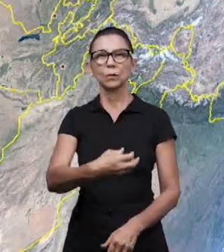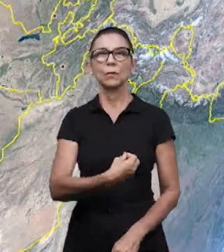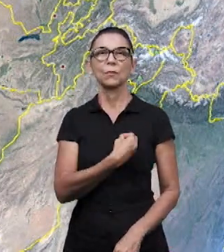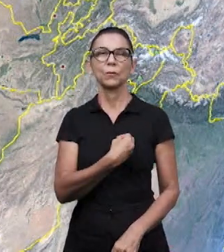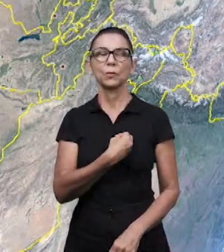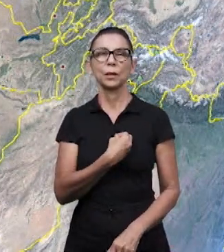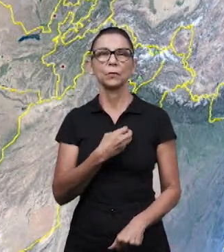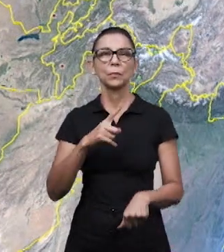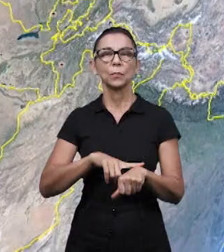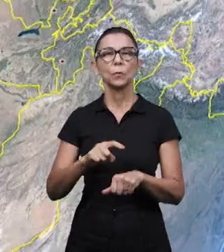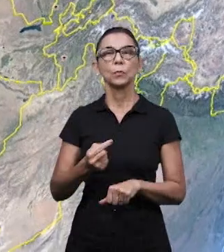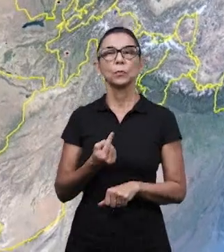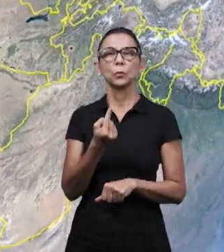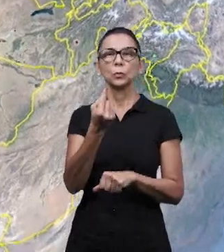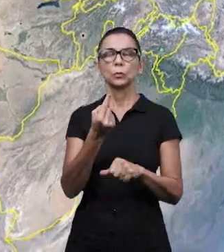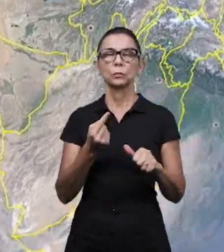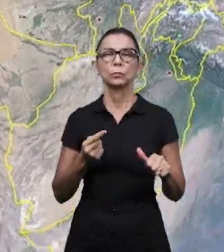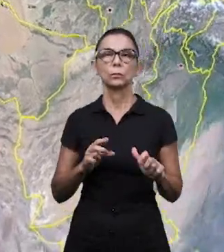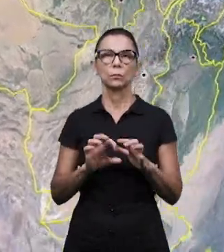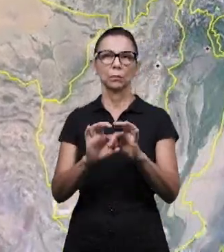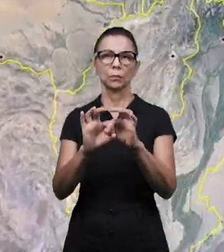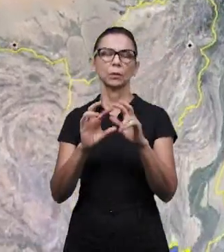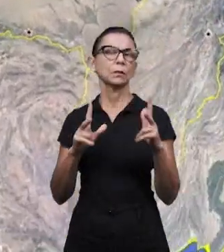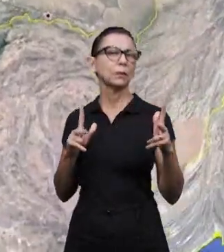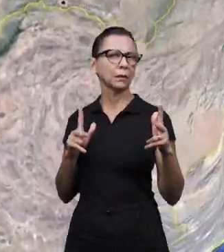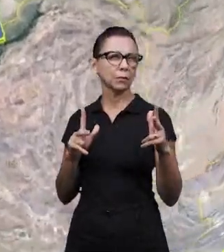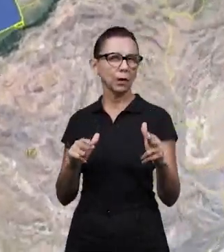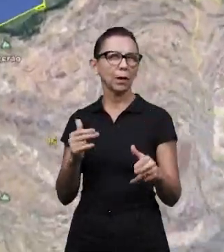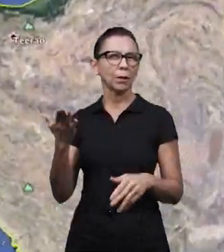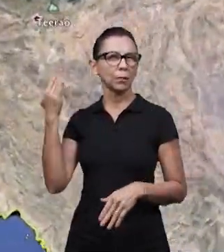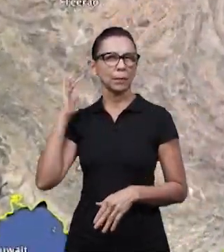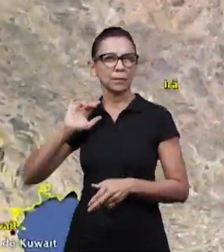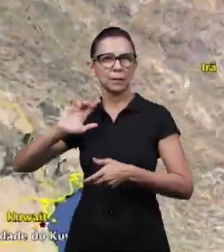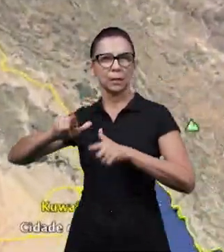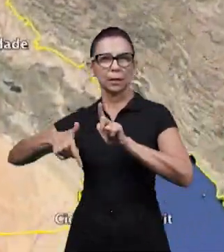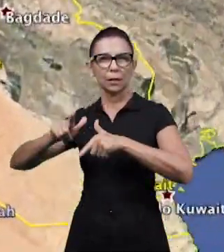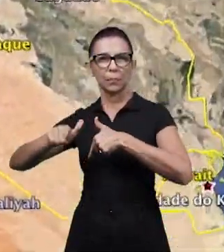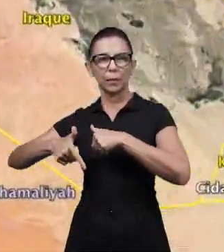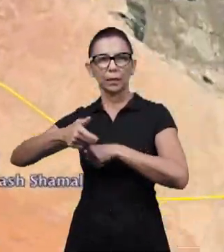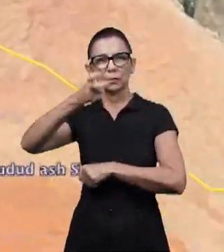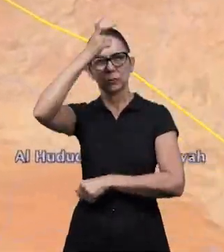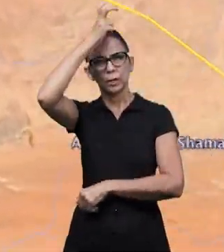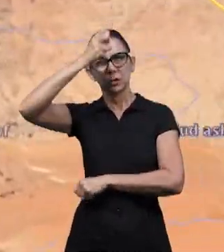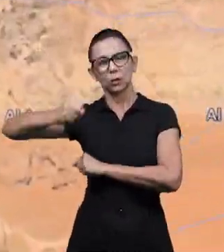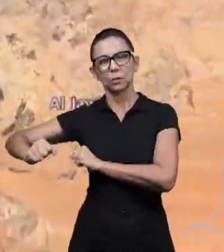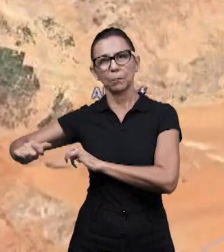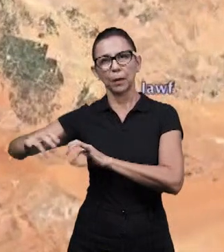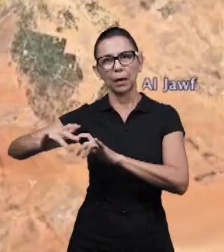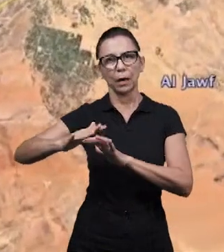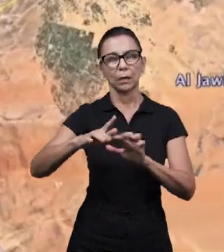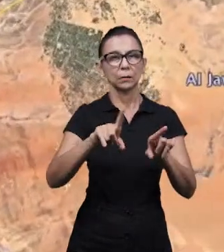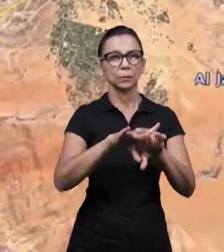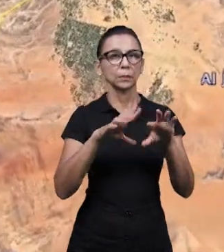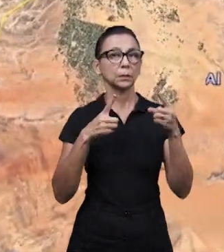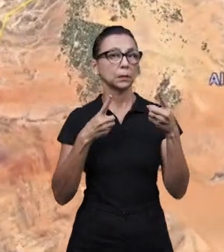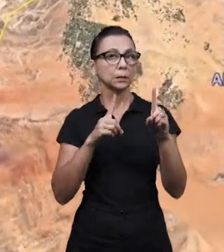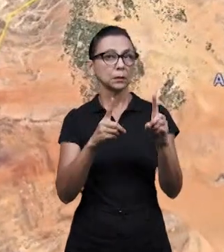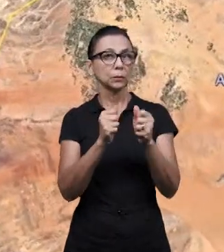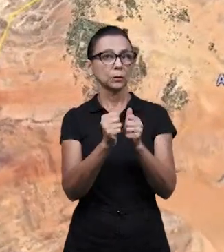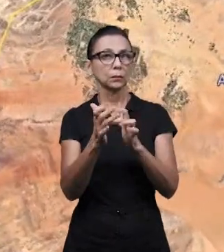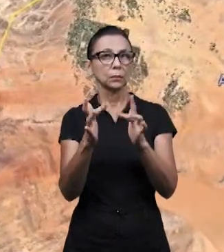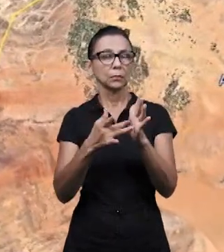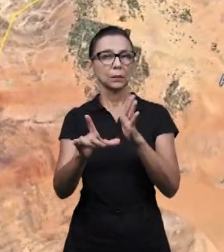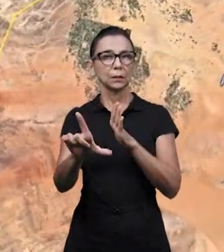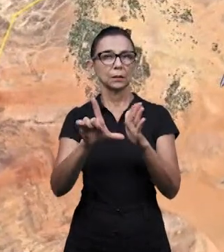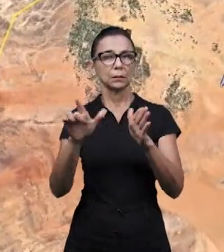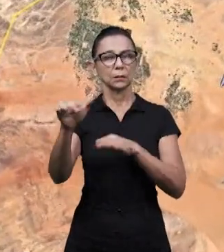moment d'unité et de communion, comme l'ont vécu les Hébreux à leur sortie d'Égypte et les disciples avec le Seigneur Jésus